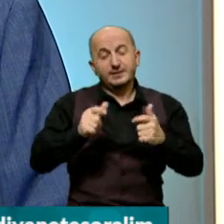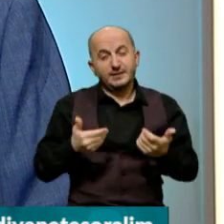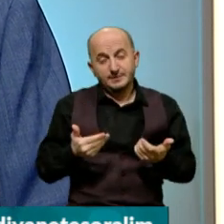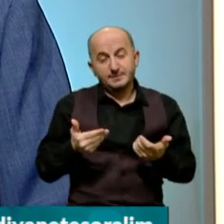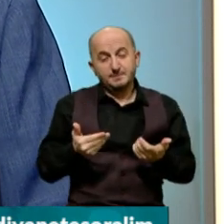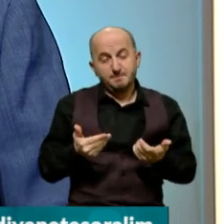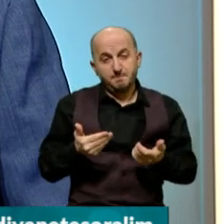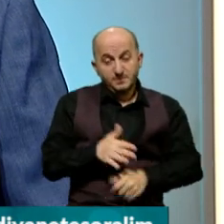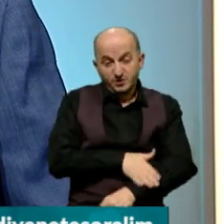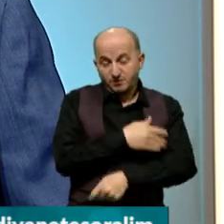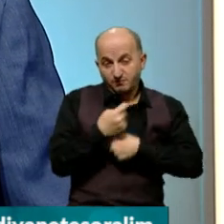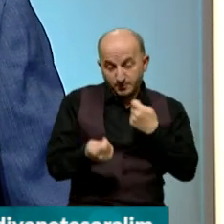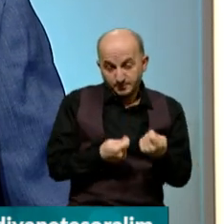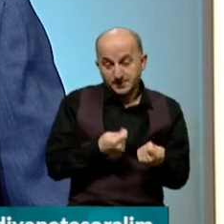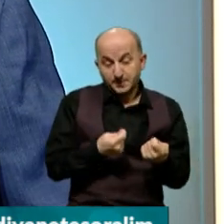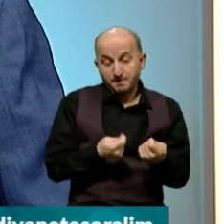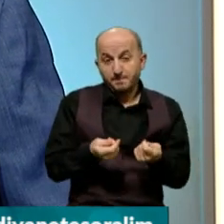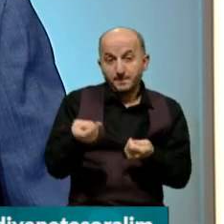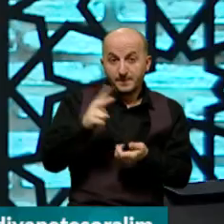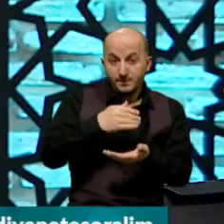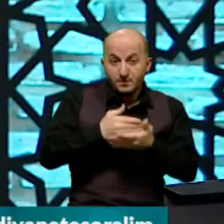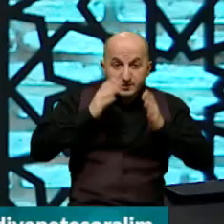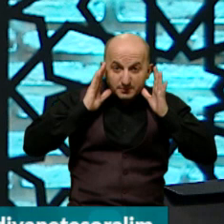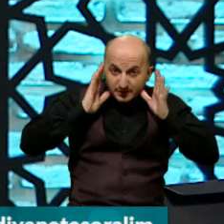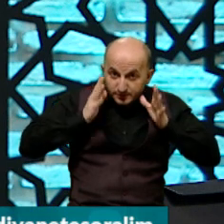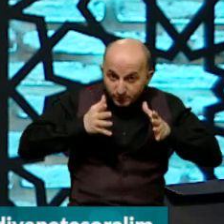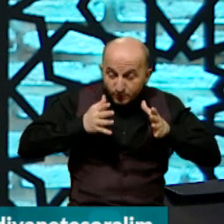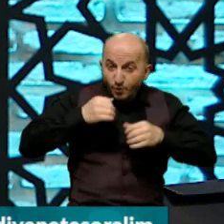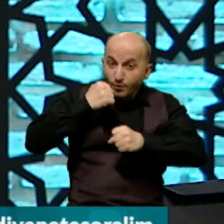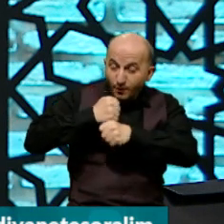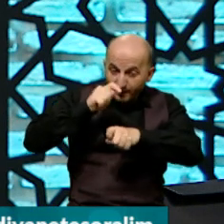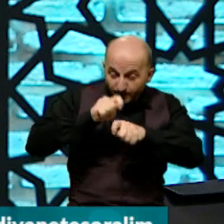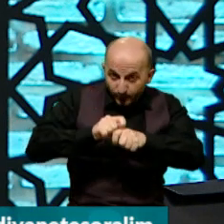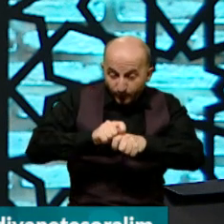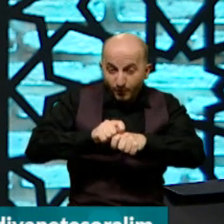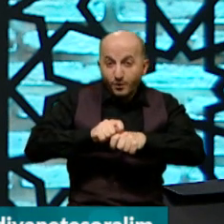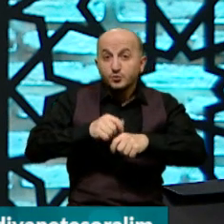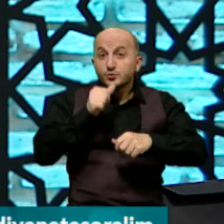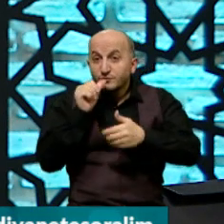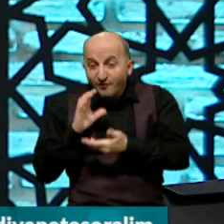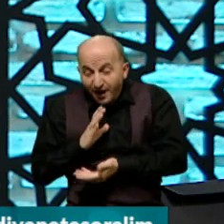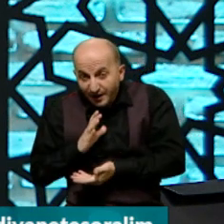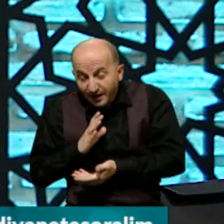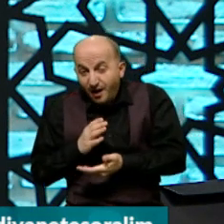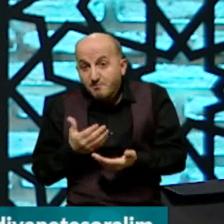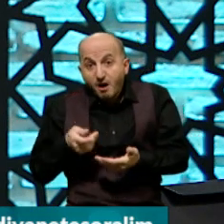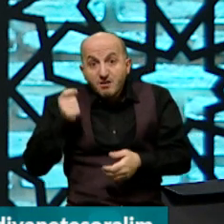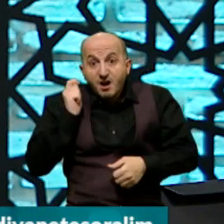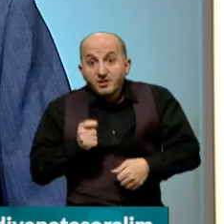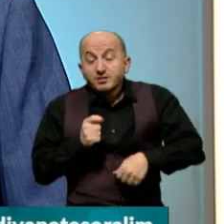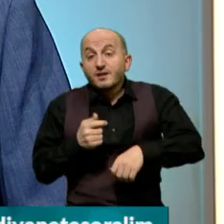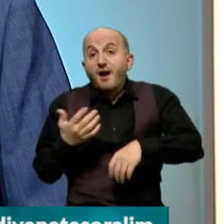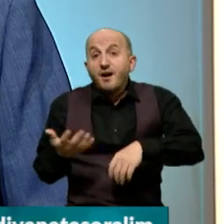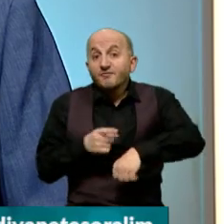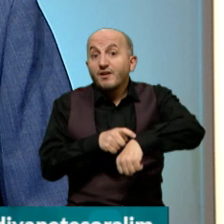ibadettir. Bir cenaze eda ediliyor, kılınıyor, görev yapılıyor. Su da var ama gerçekten